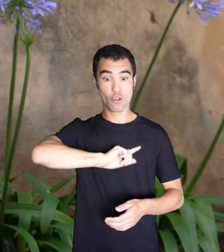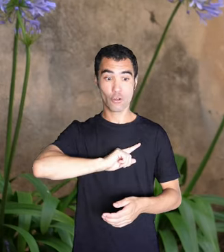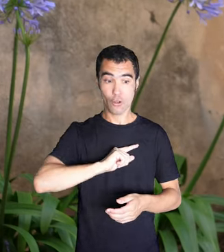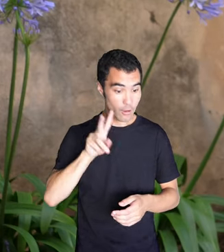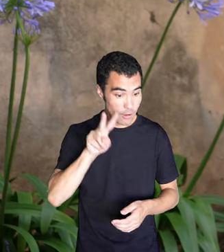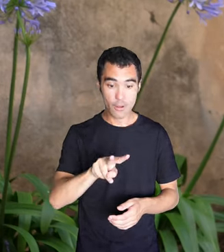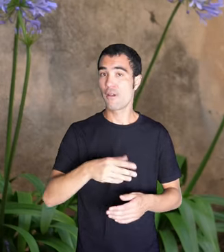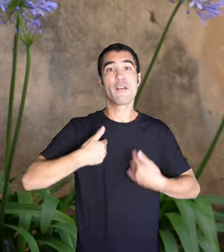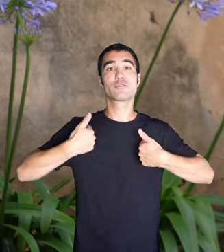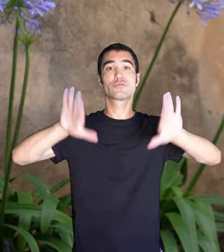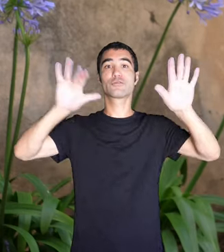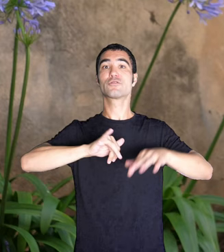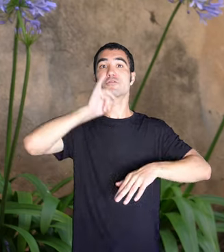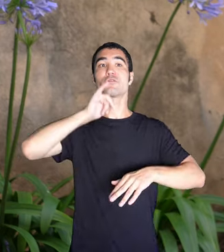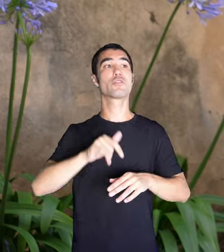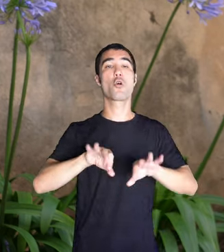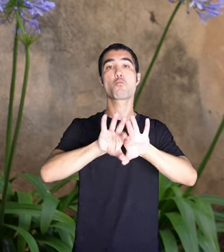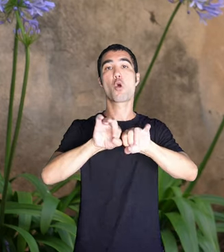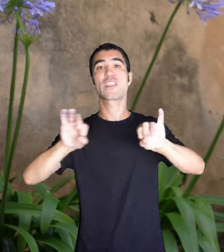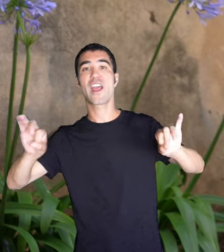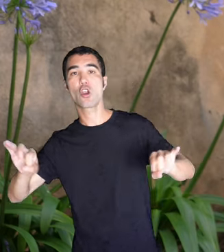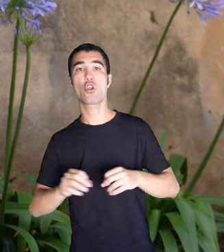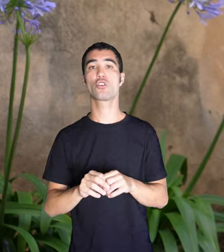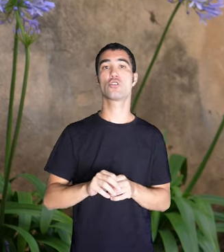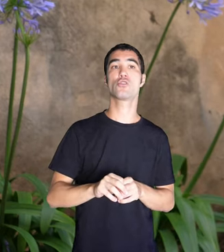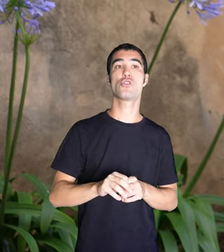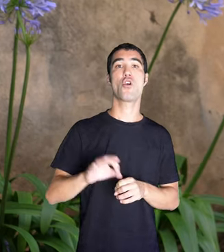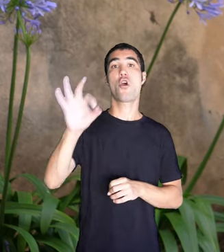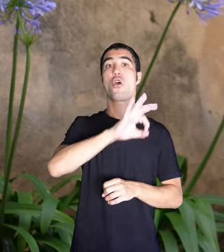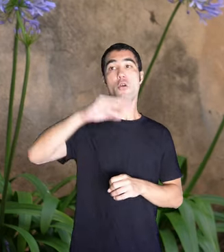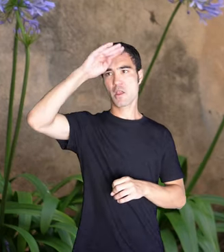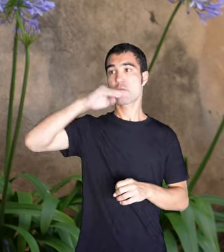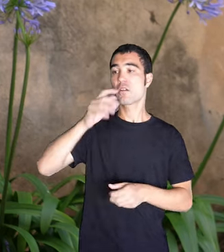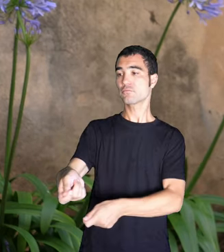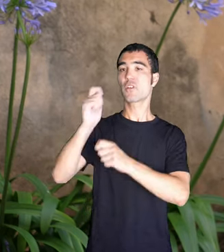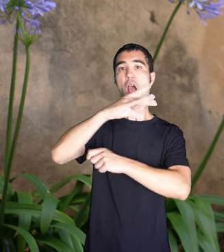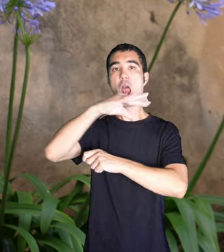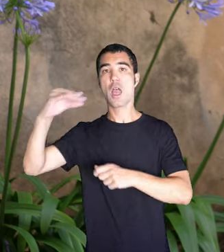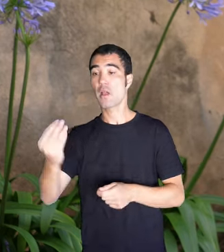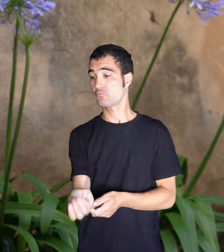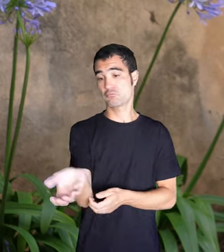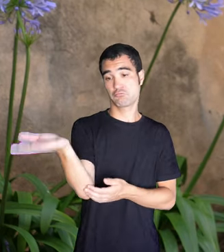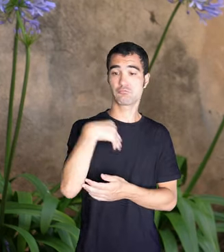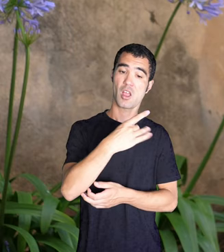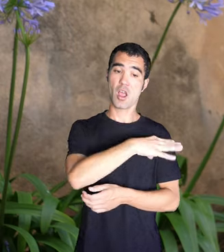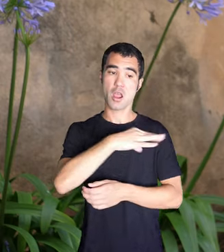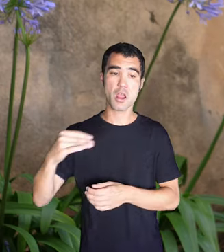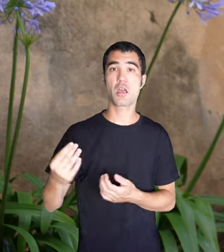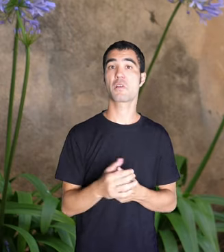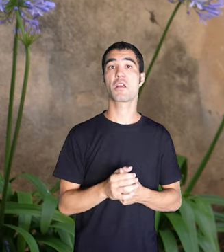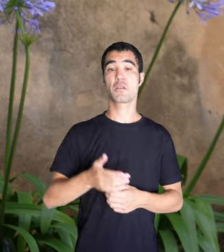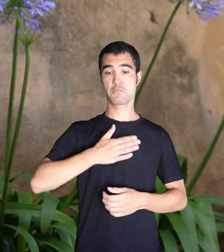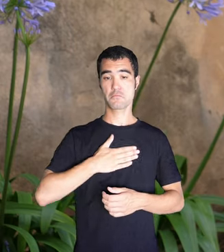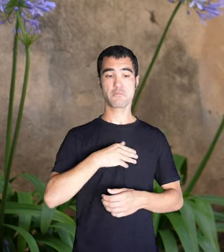ja estava. Un dia un botifarró, un dia si mon pare havia agafat calamar, me n'adua amb un calamaret per jo i la